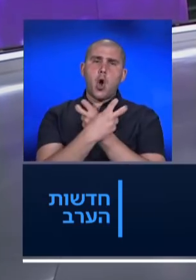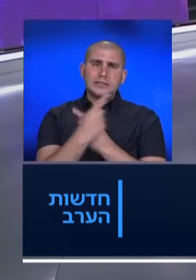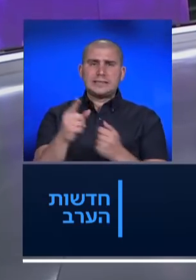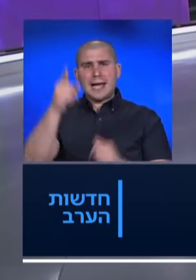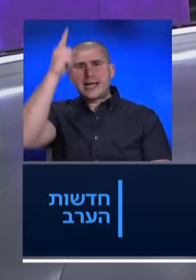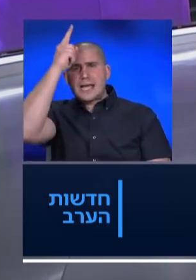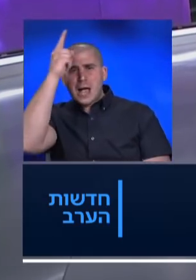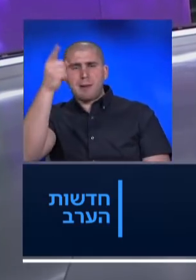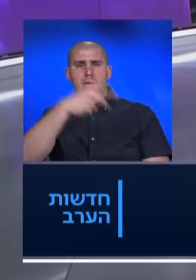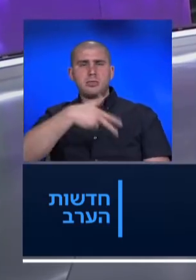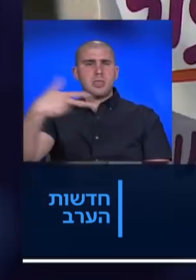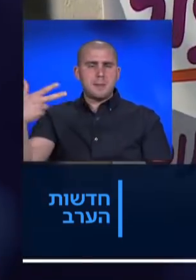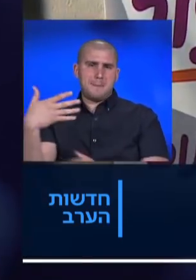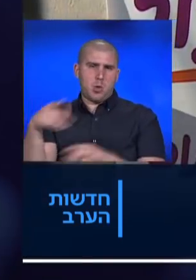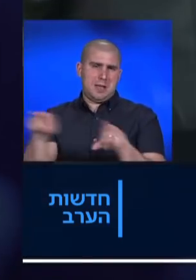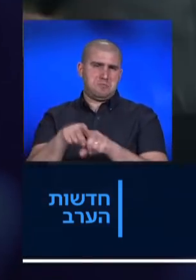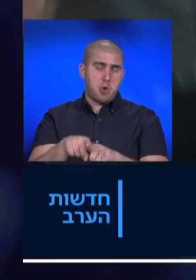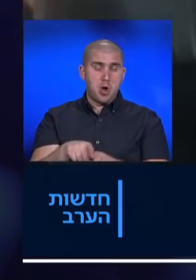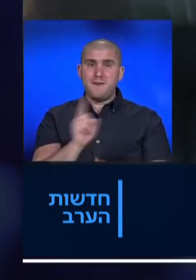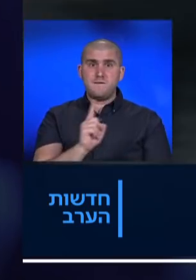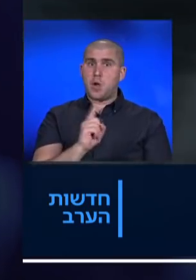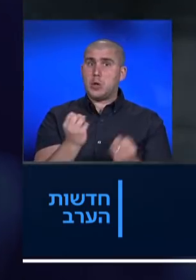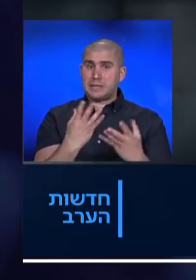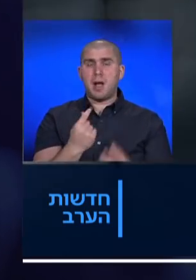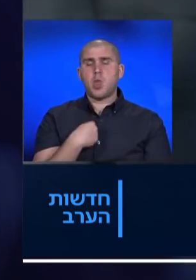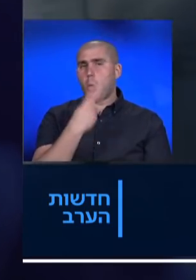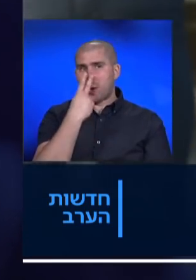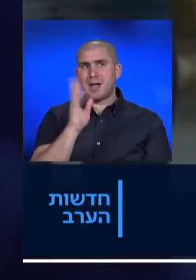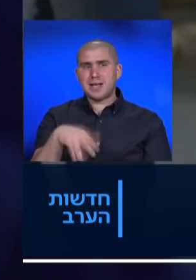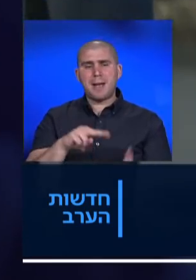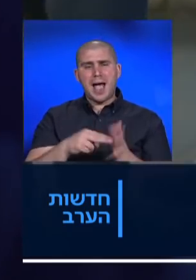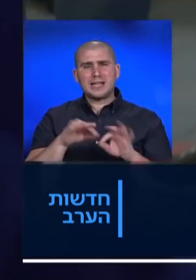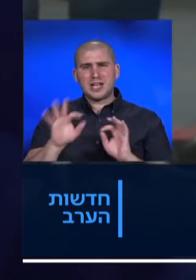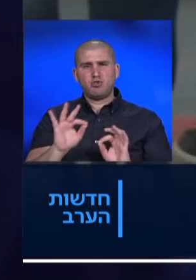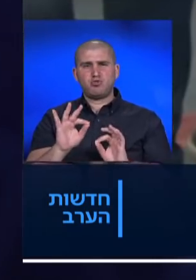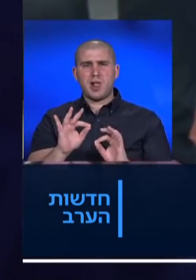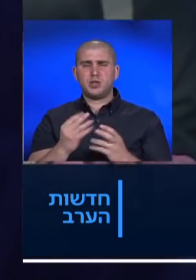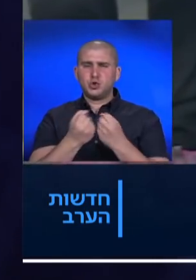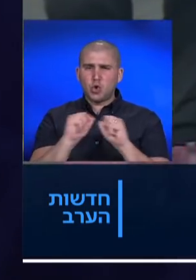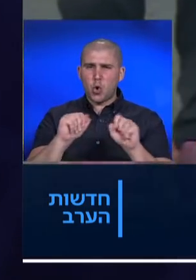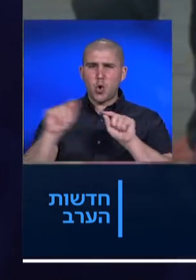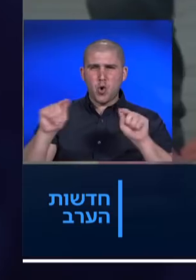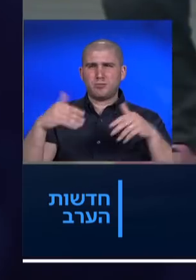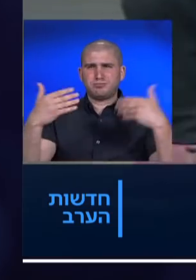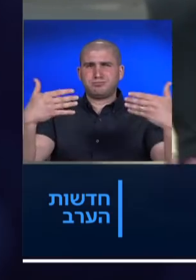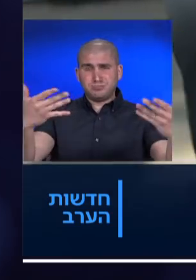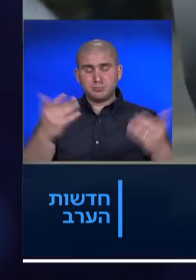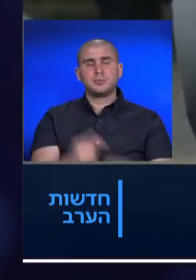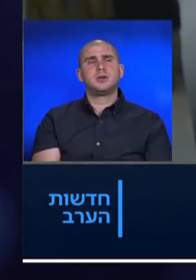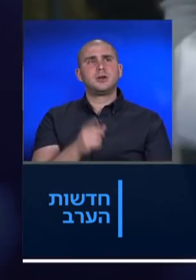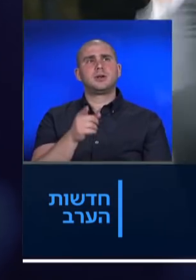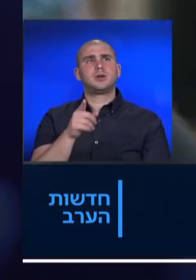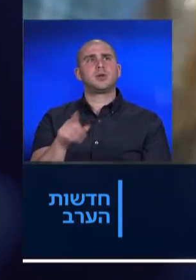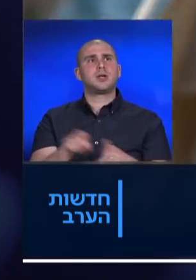דנמרק, מדינות כאלה, ולא סתם. אנחנו רואים גם באסטרטגיית היציאה, אפרופו הדברים שדיברנו כאן שדיברתם בתחילת